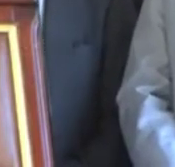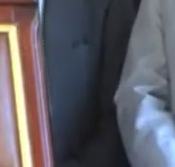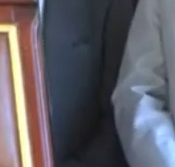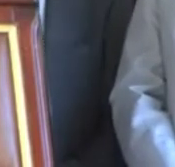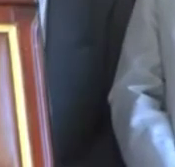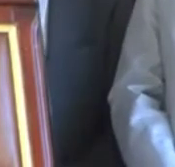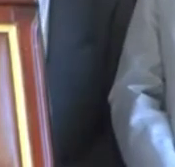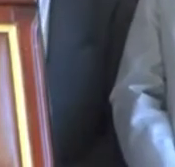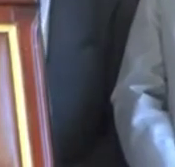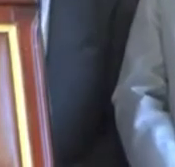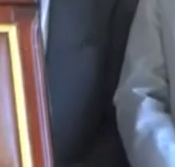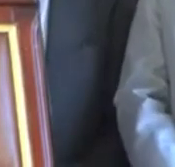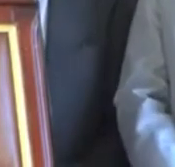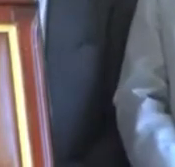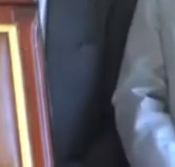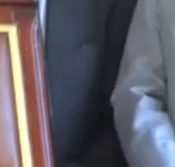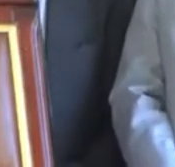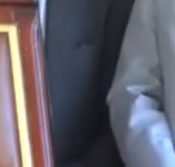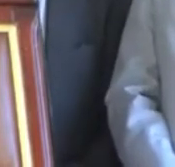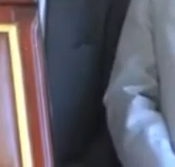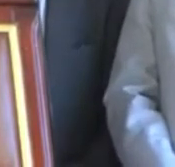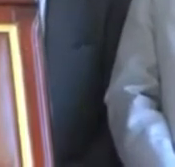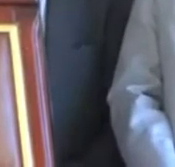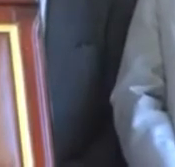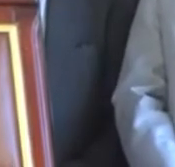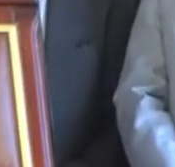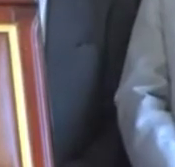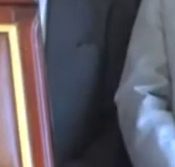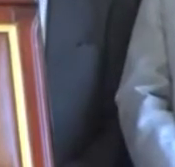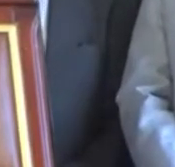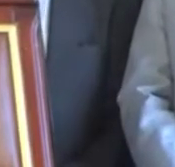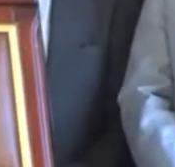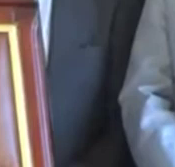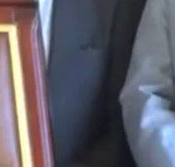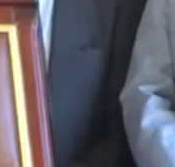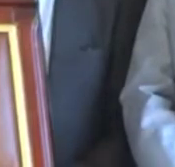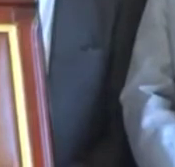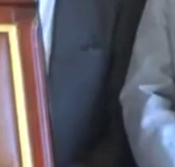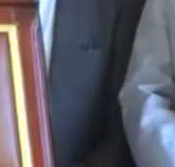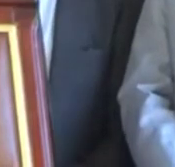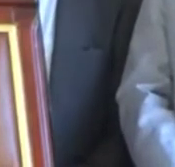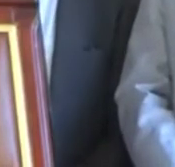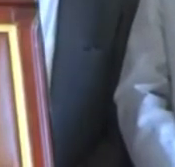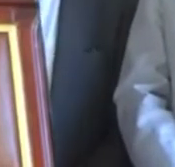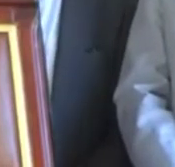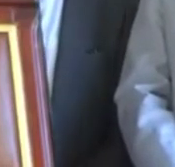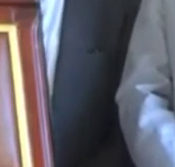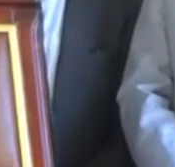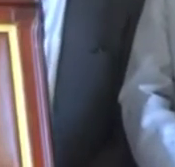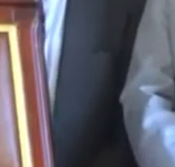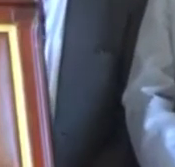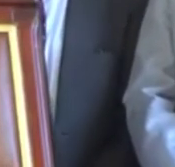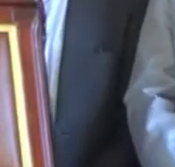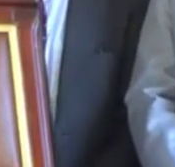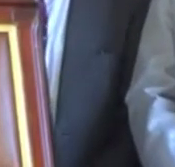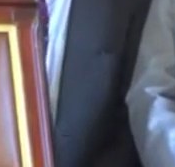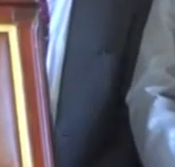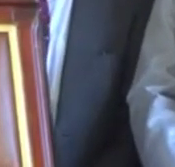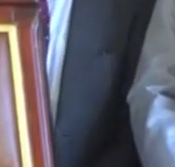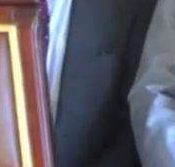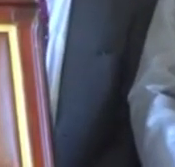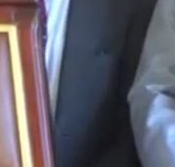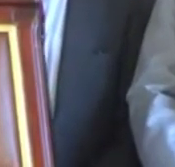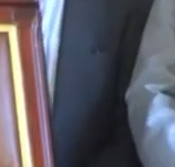veut dire nous gagnons 4 millions d'enregistrements jusqu'à 21 février. L'un des enregistrements, ça veut dire 4 millions d'enregistrements qui fait nous avons